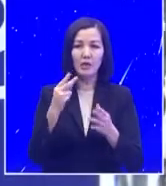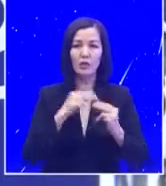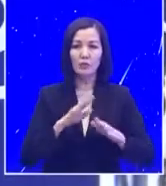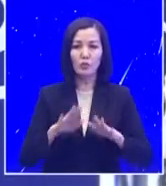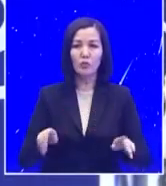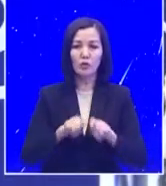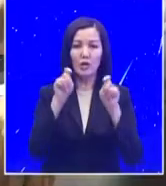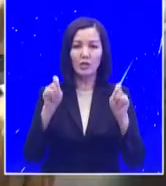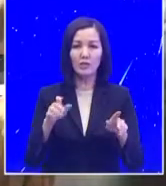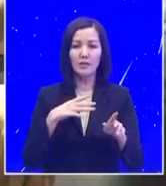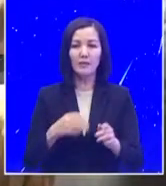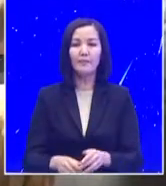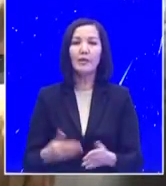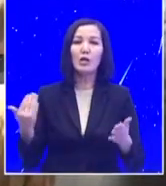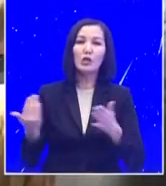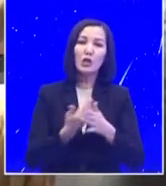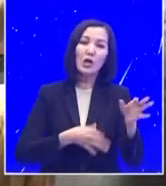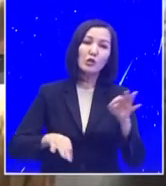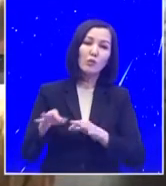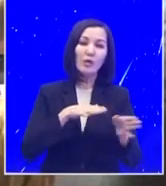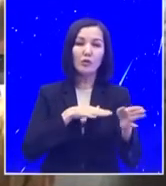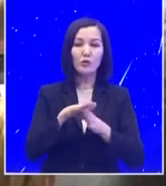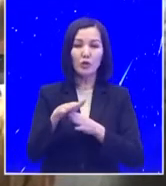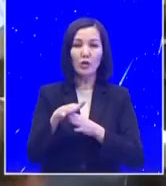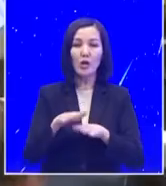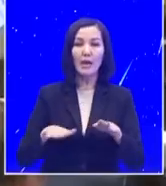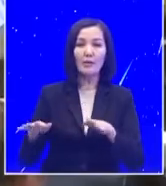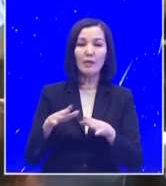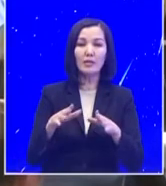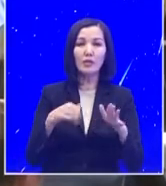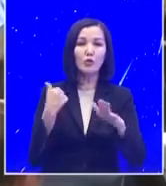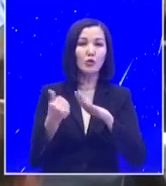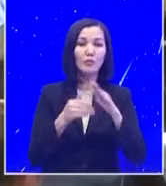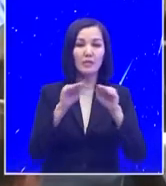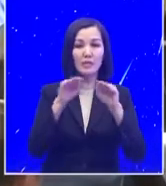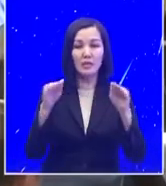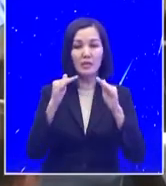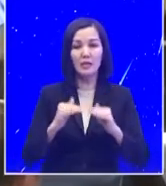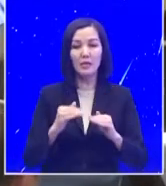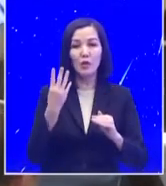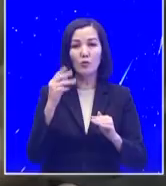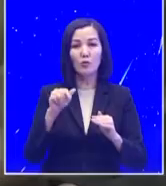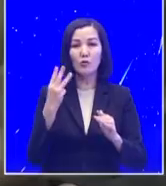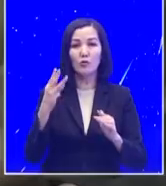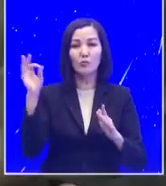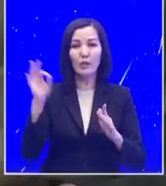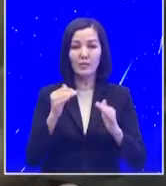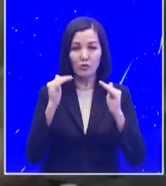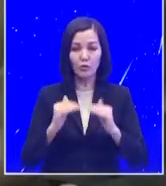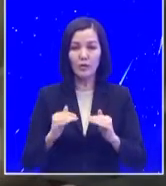орны ашылды. Жаңа жобалардың жүзеге асуы аймақтағы жұмыссыздық деңгейін 4,3%-ға